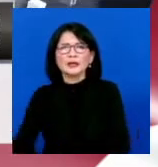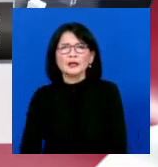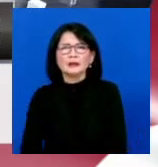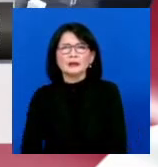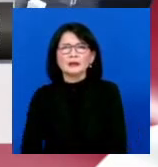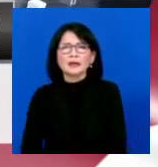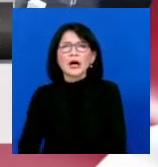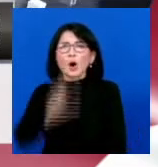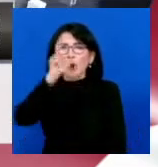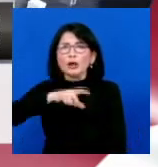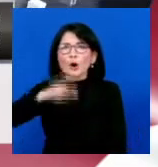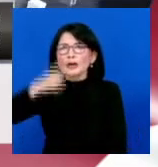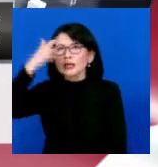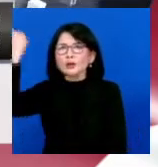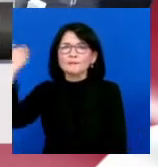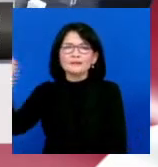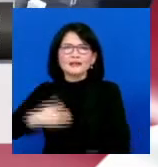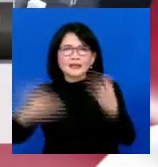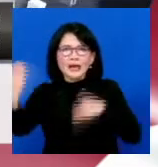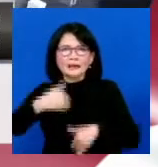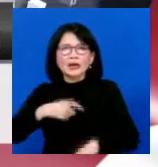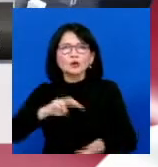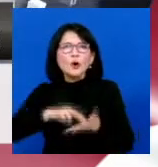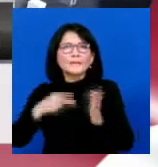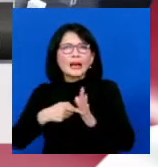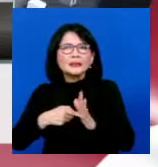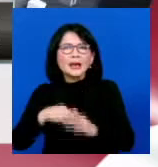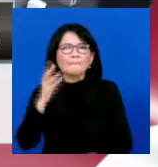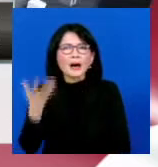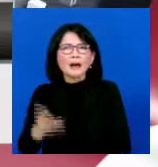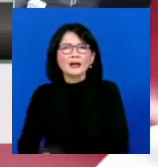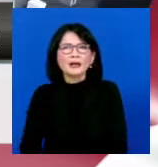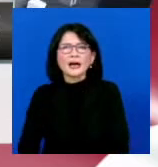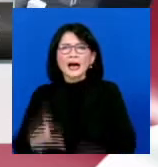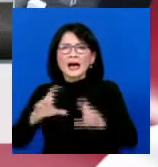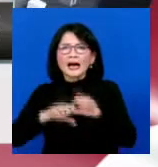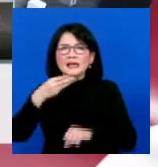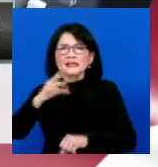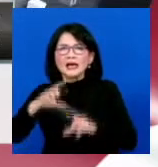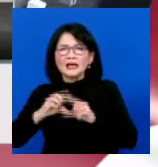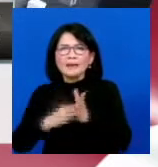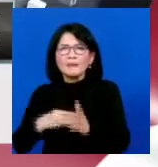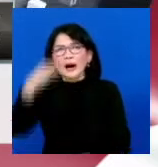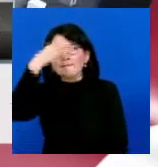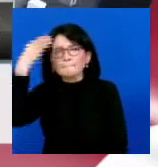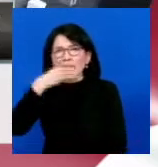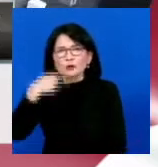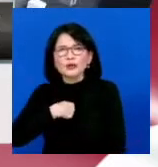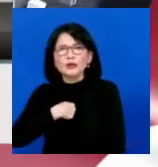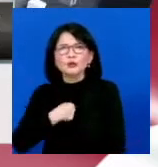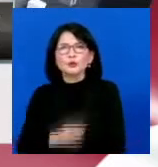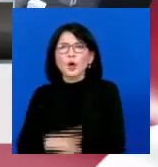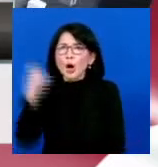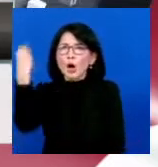Aldin pernah turun ke serah bagian timur ini berarti menandakan bahwa memang Seca Maluku ini ini termasuk daerah yang dilirik oleh